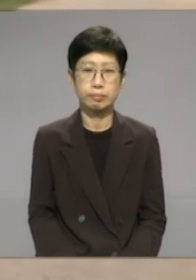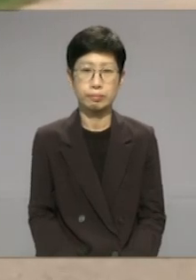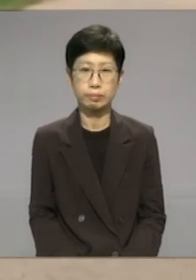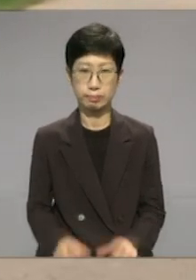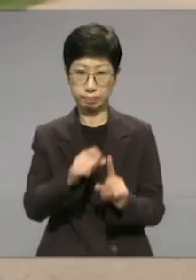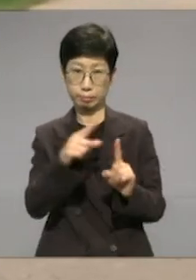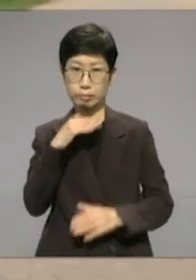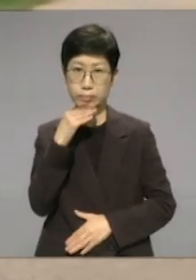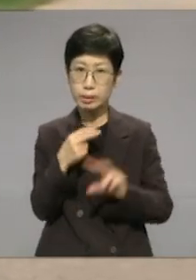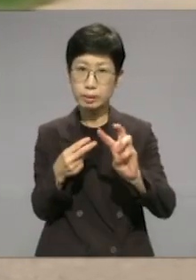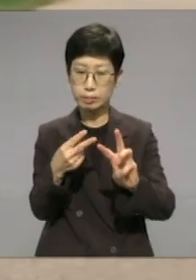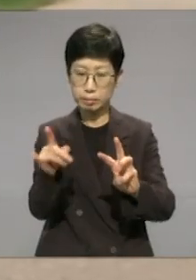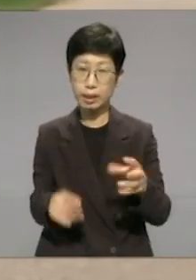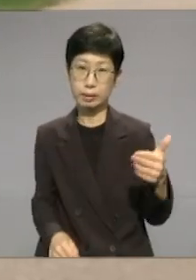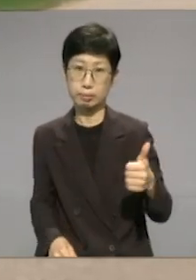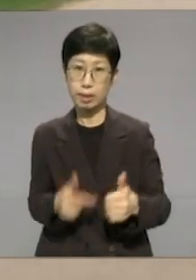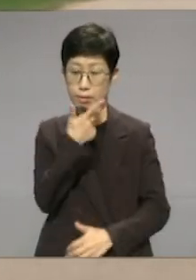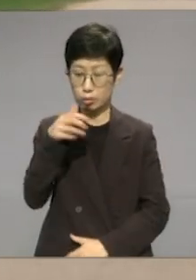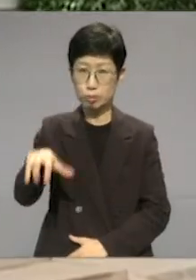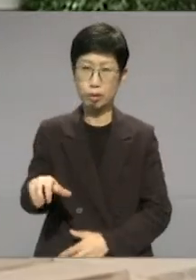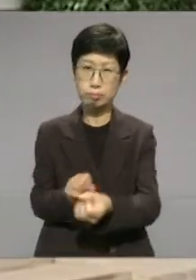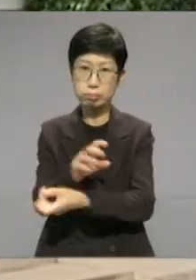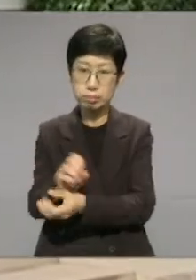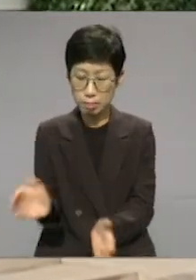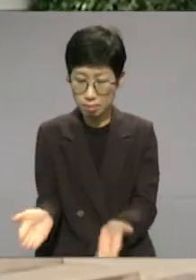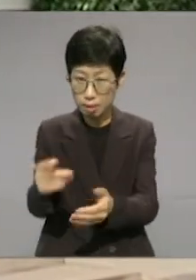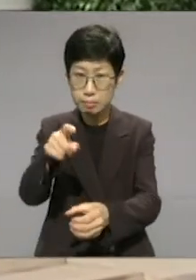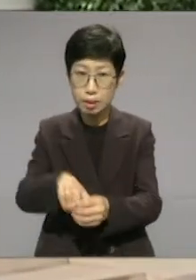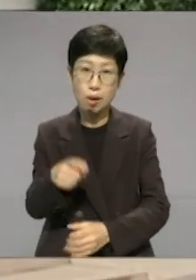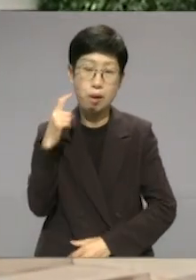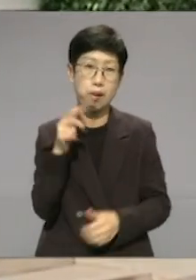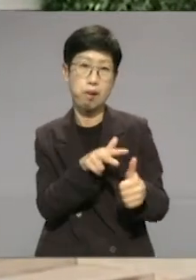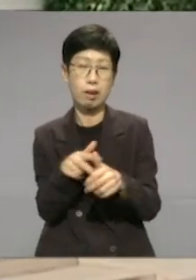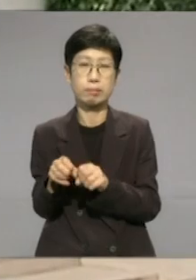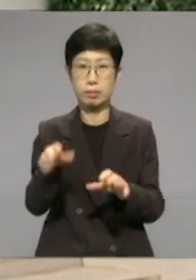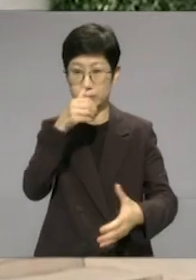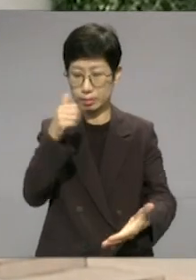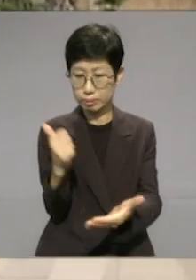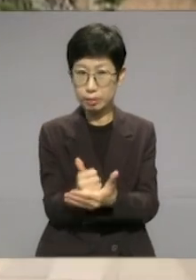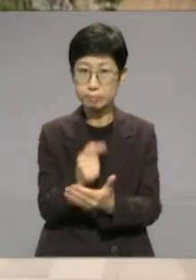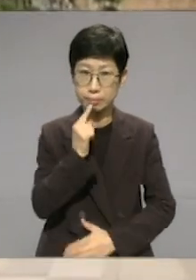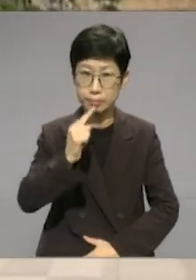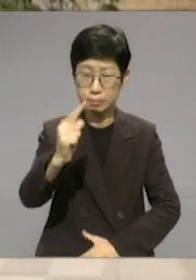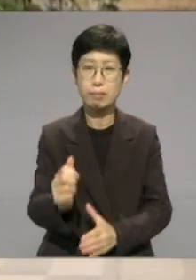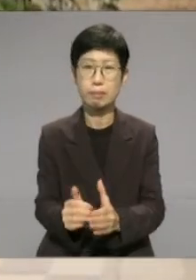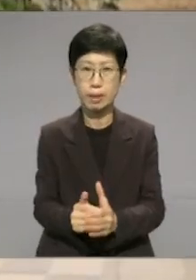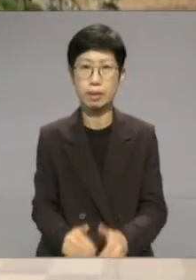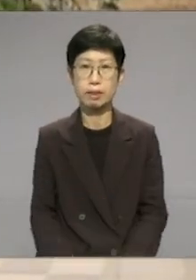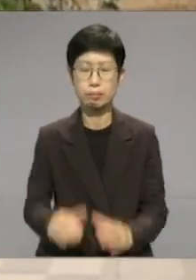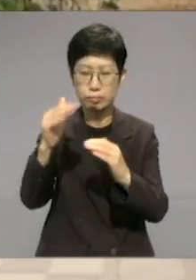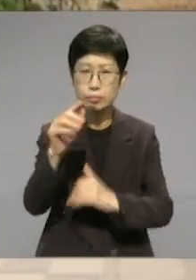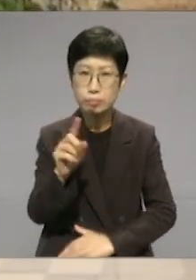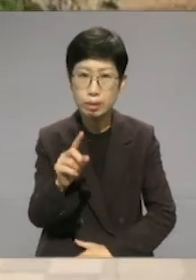파키스탄 30대 남성이 영국 전역에서 폭동을 유발할 목적으로 거짓 정보를 퍼트린 혐의로 기소됐습니다 보도에